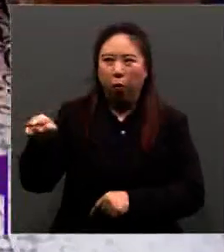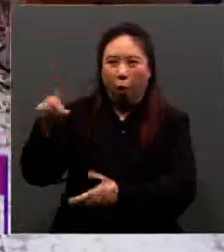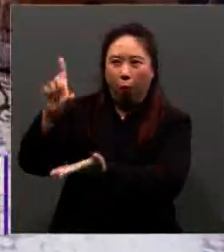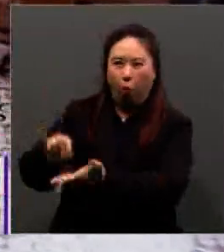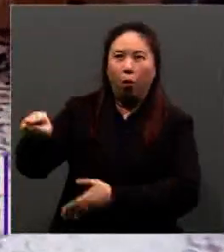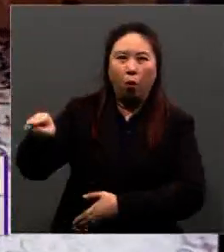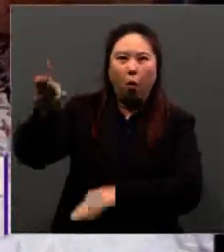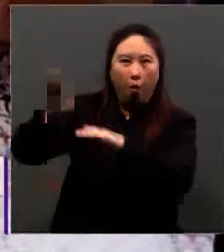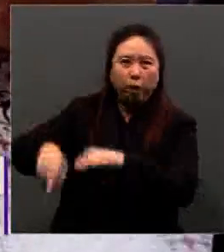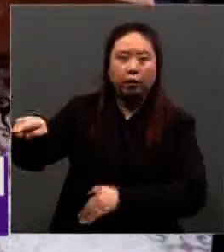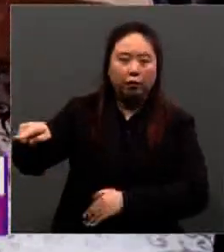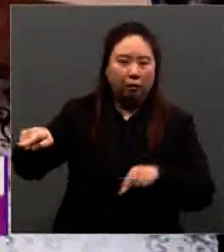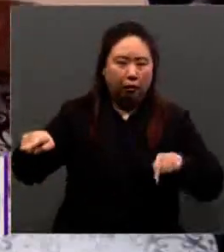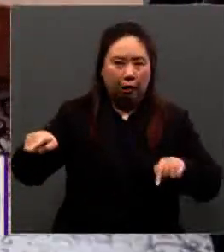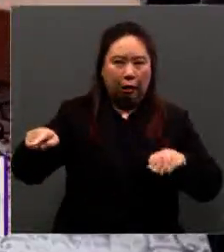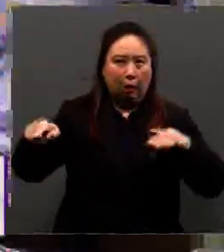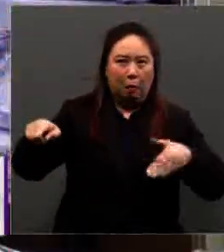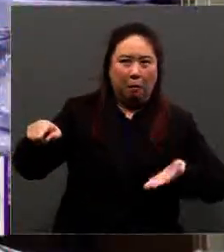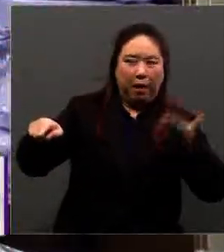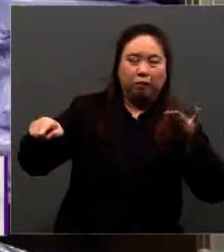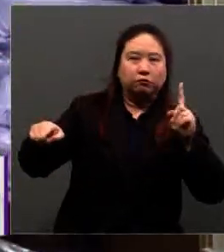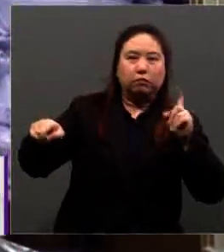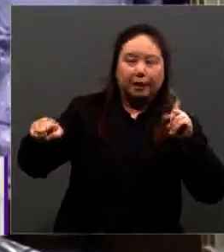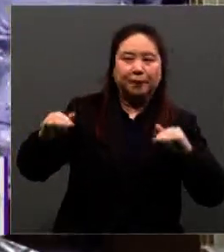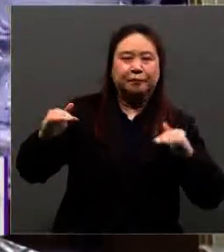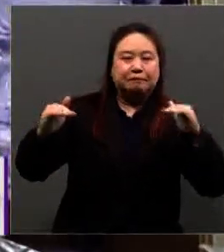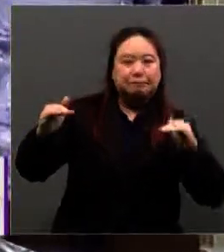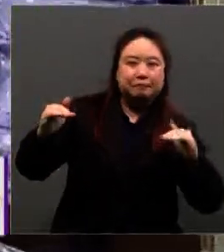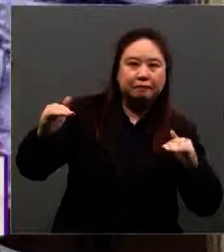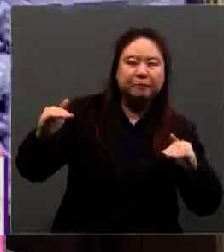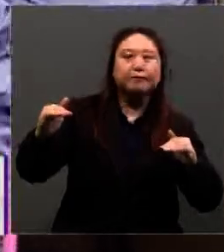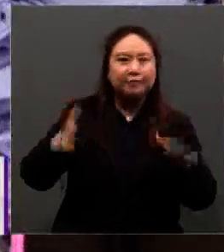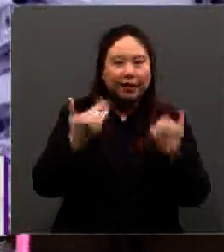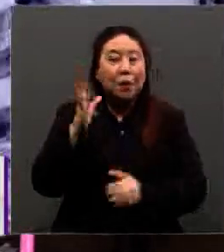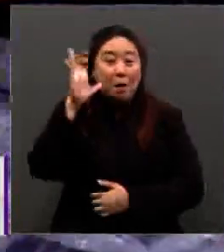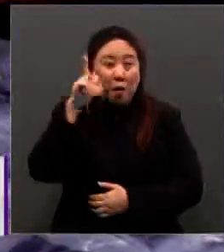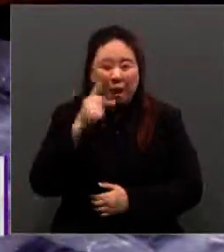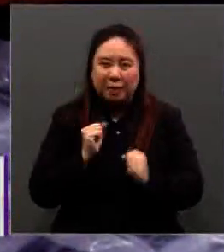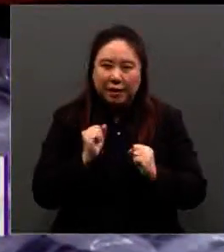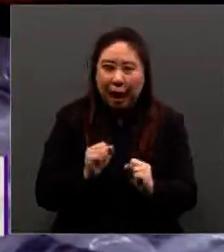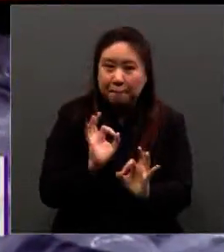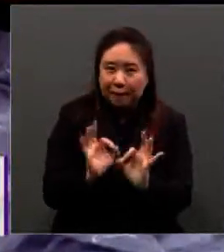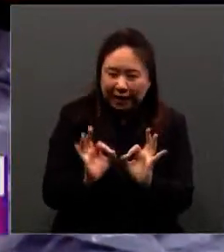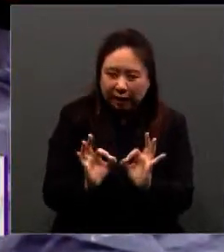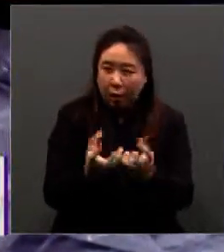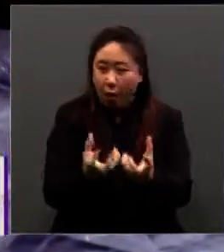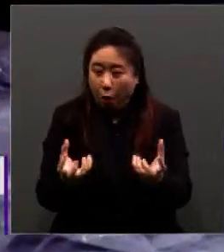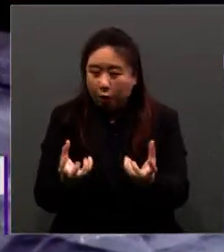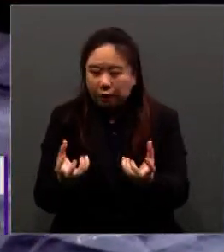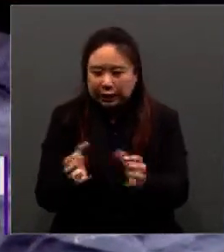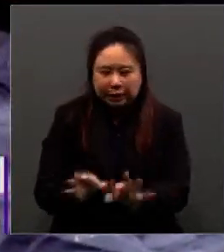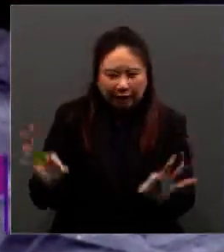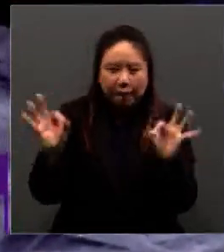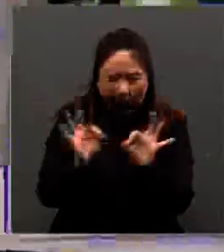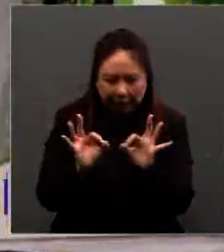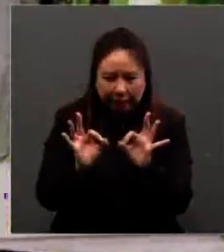างเนี่ยเขาจัดโปรโมชั่นลดราคากันแล้วแถมตอนนี้เนี่ยบรรดาผู้ปกครองเขาก็รัดเข็มขัดกันมากขึ้นซื้อเฉพาะของที่จำเป็นจริงๆเพราะฉะนั้